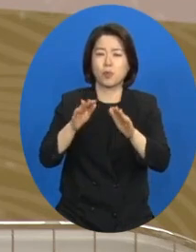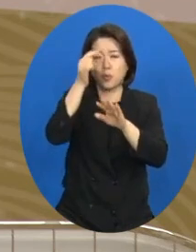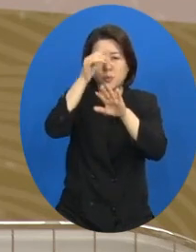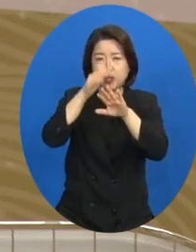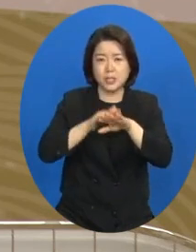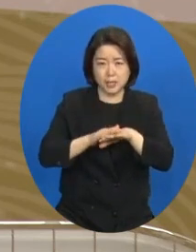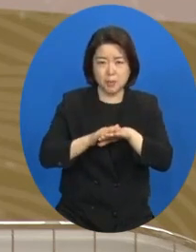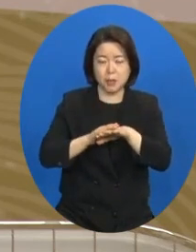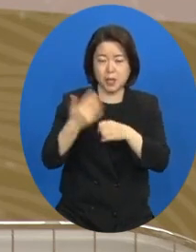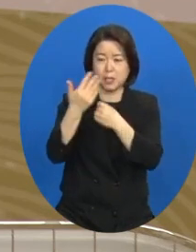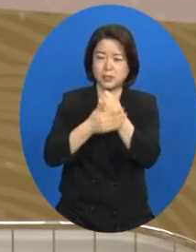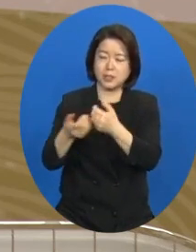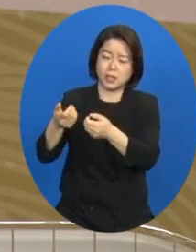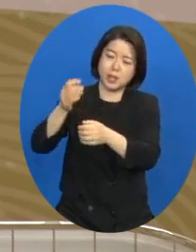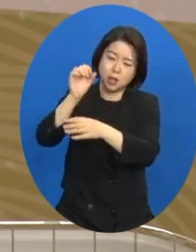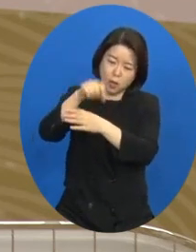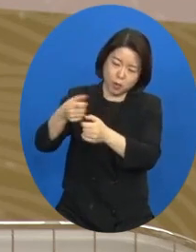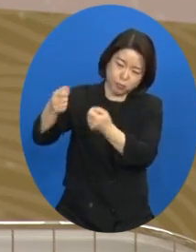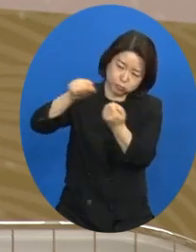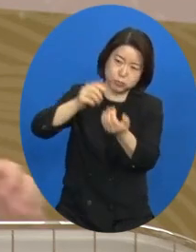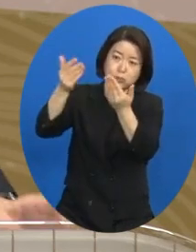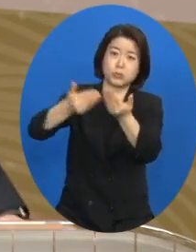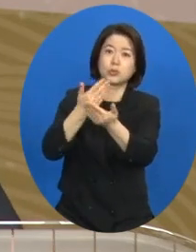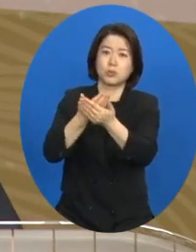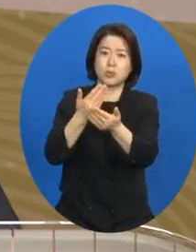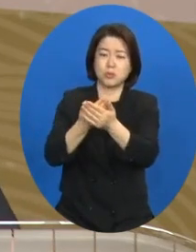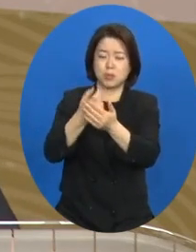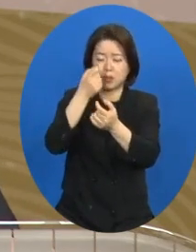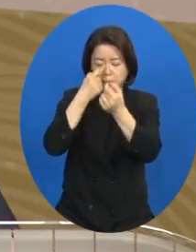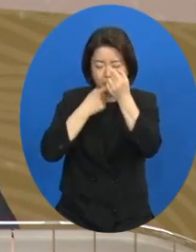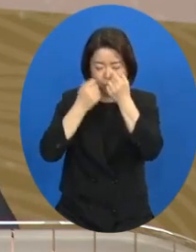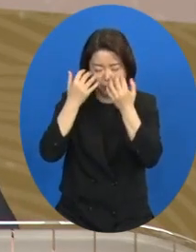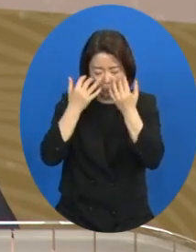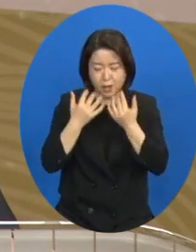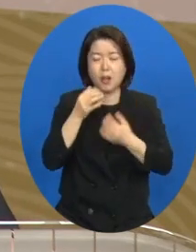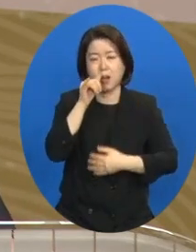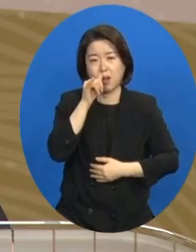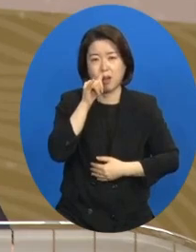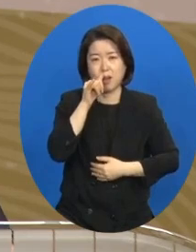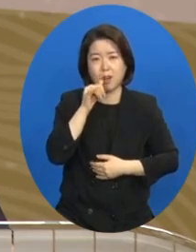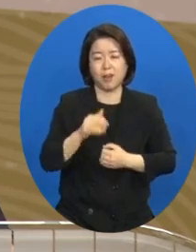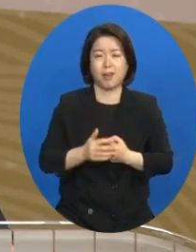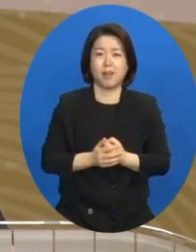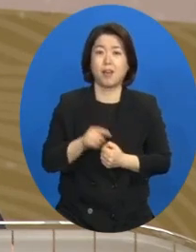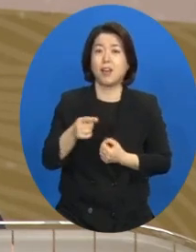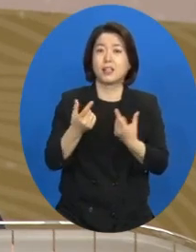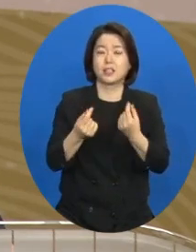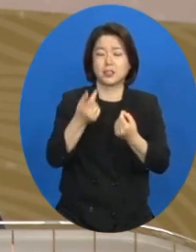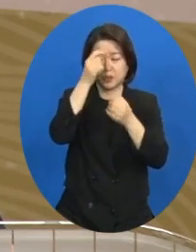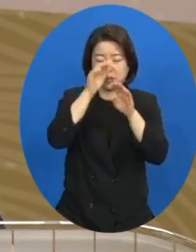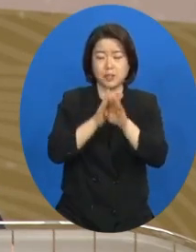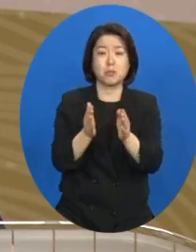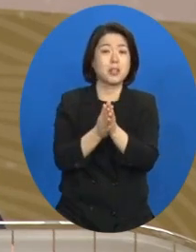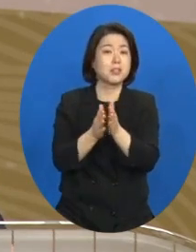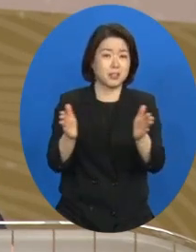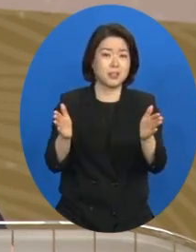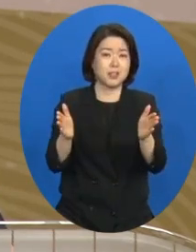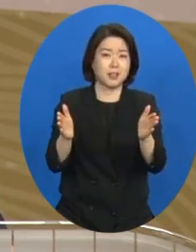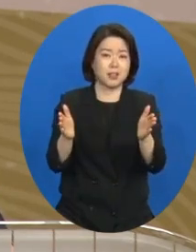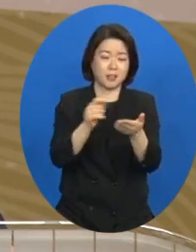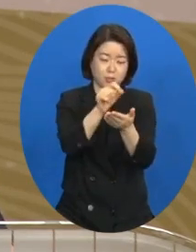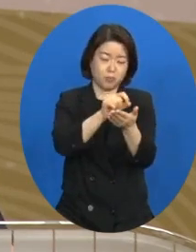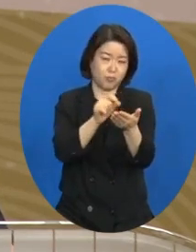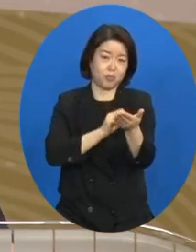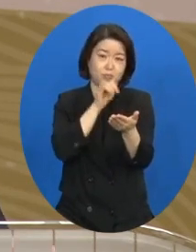예배를 주소서 너무너무 눈물이 나 들에 그렇게 예배를 시작하셔도 라고 쓰셨던